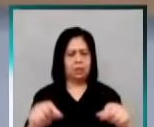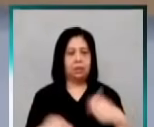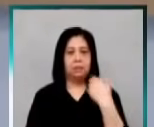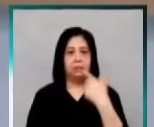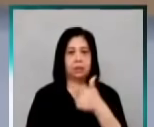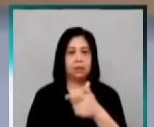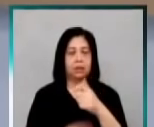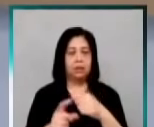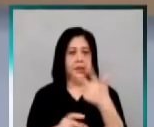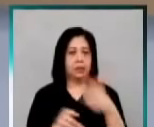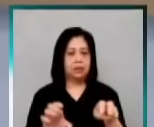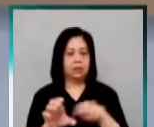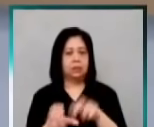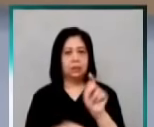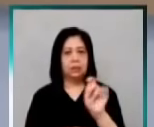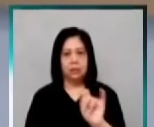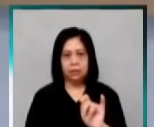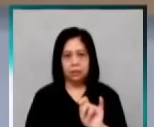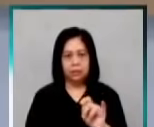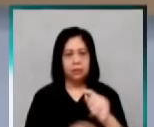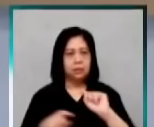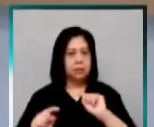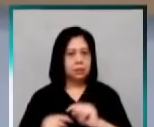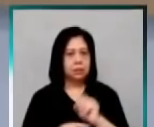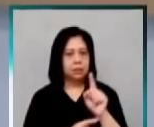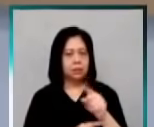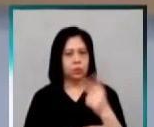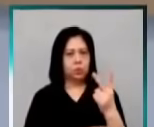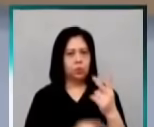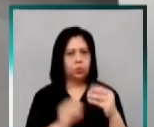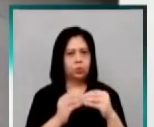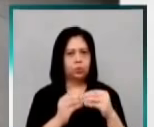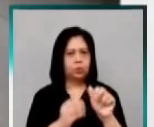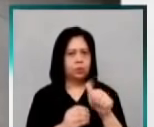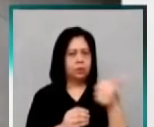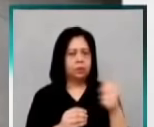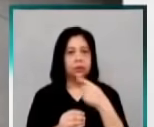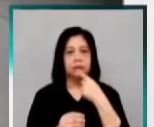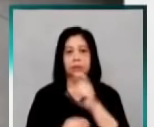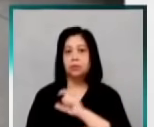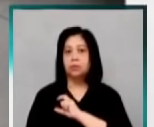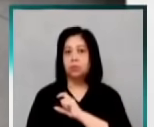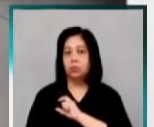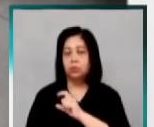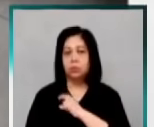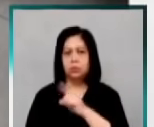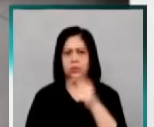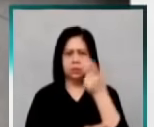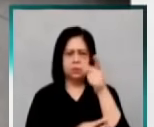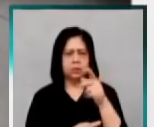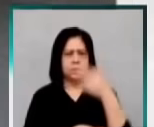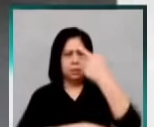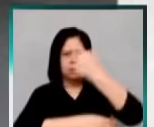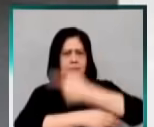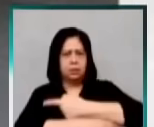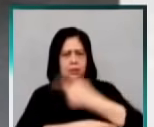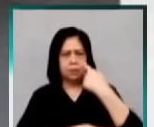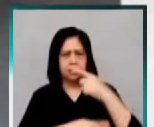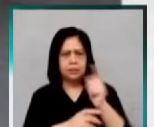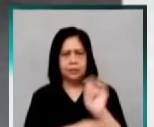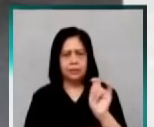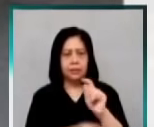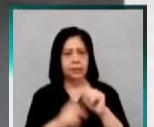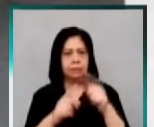ng taxi. Sugatan naman ang dalawang iba pa. Ayon sa mga pulis, pinara nila sa checkpoint ang taxi pero